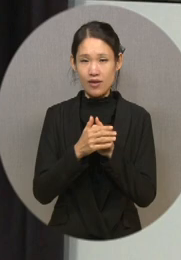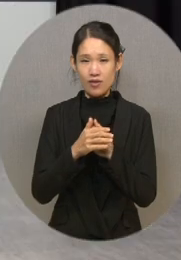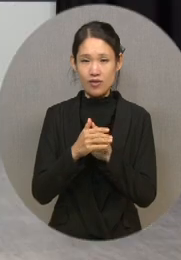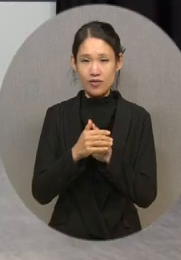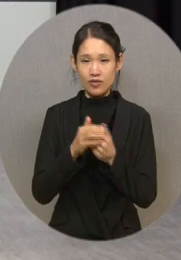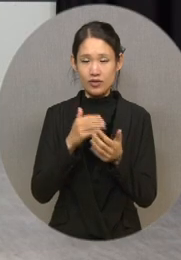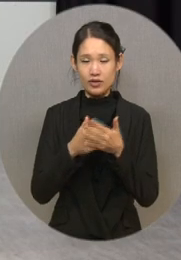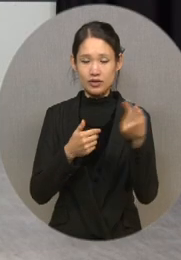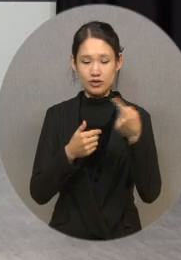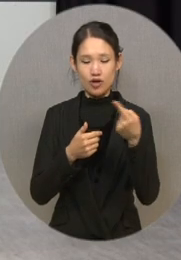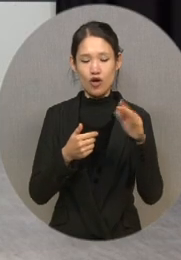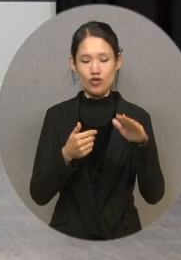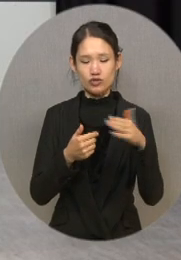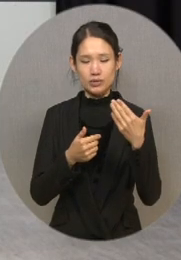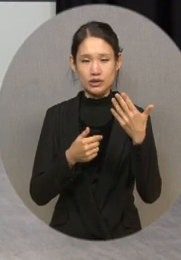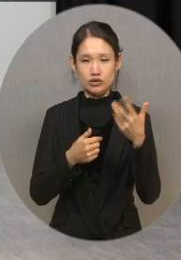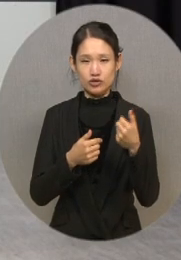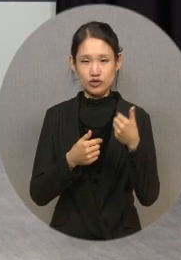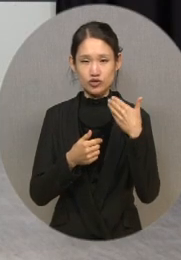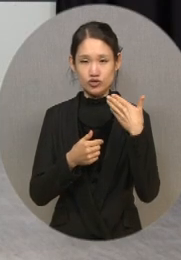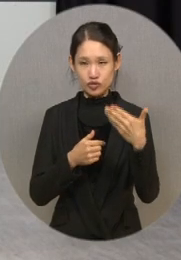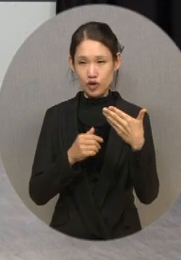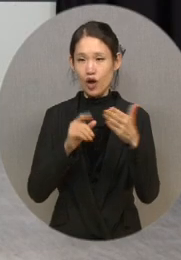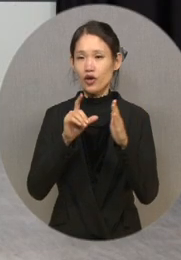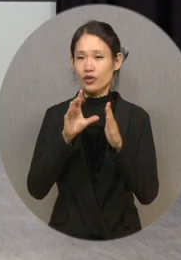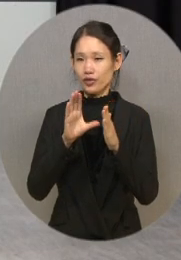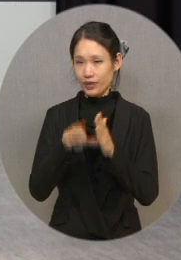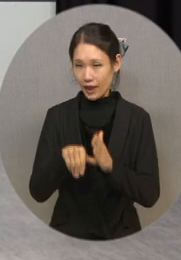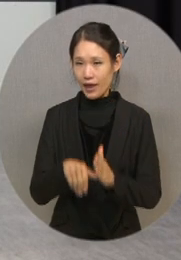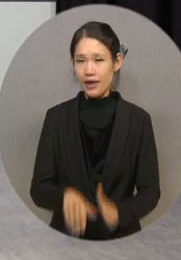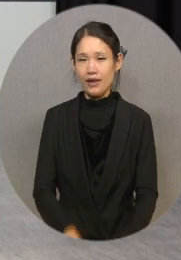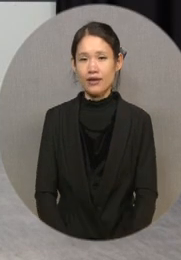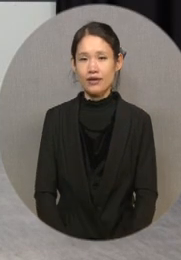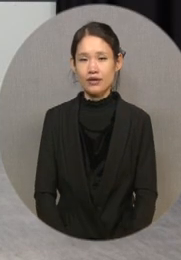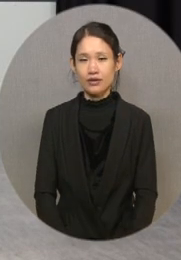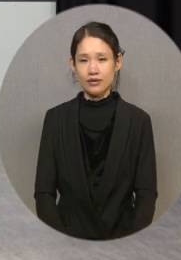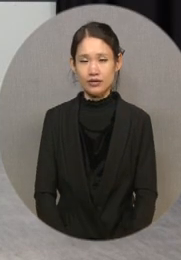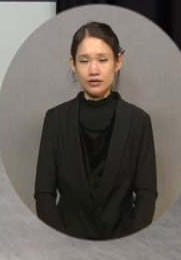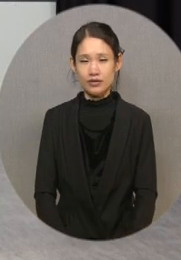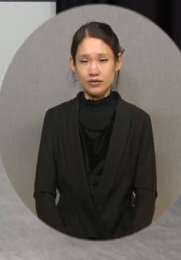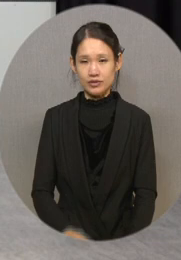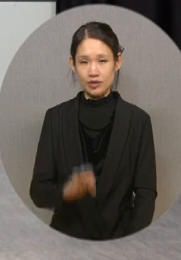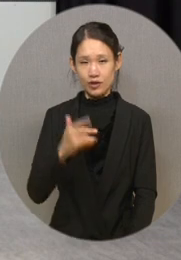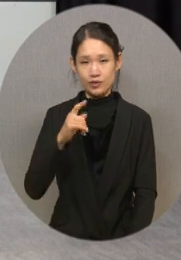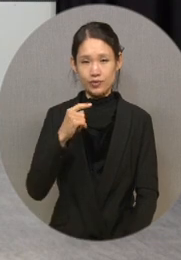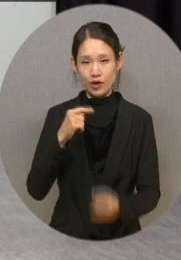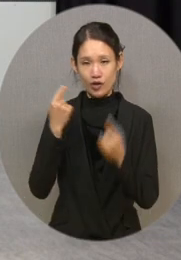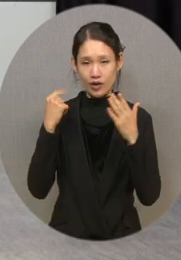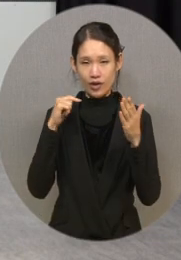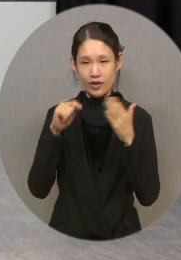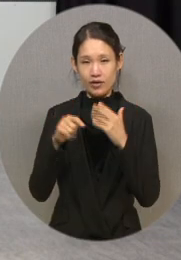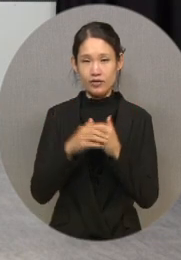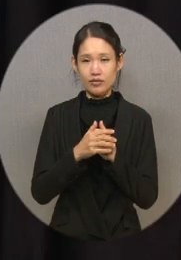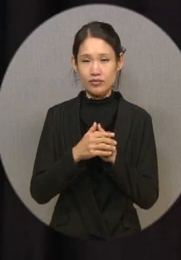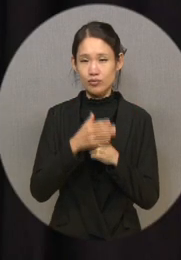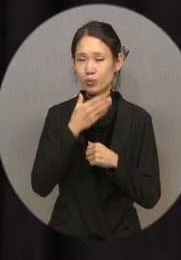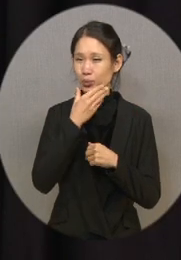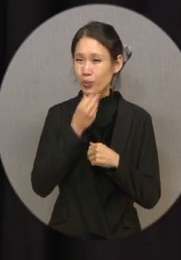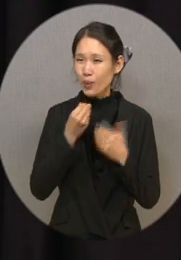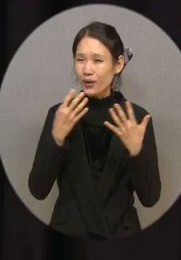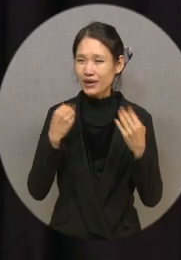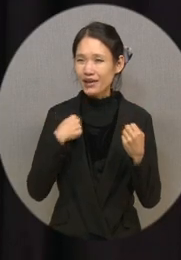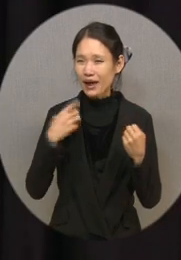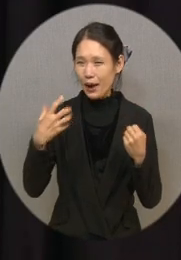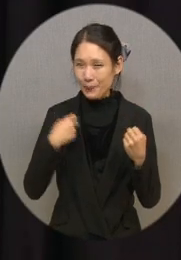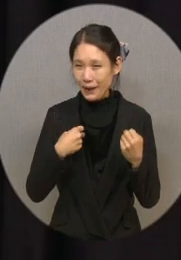그러니까 79년도 예. 졸업하자마자 이제 성심여대로 오게 됐습니다. 제가 좀 복이